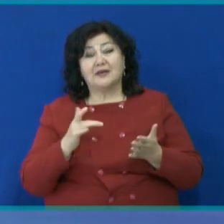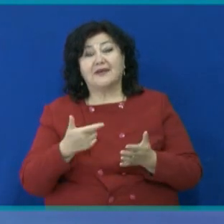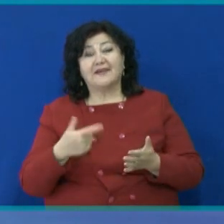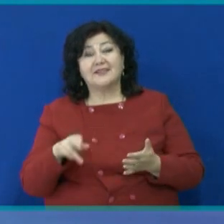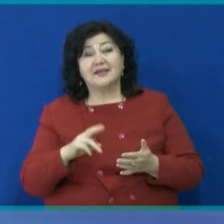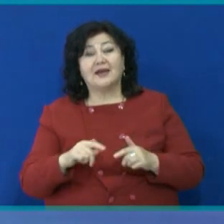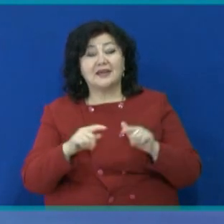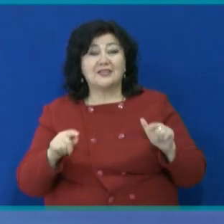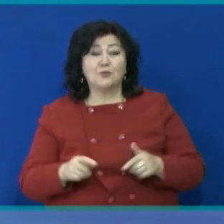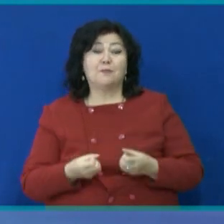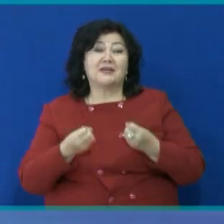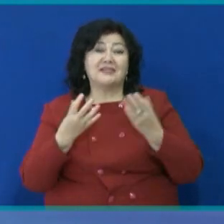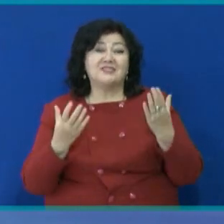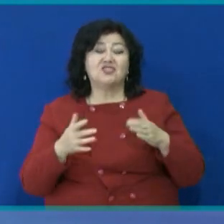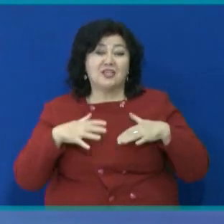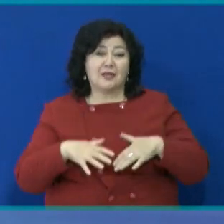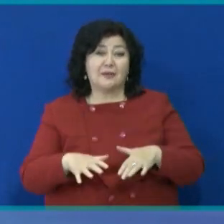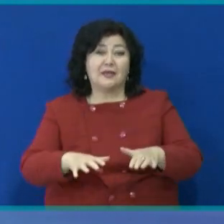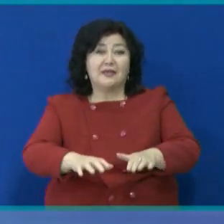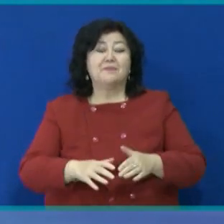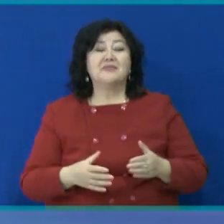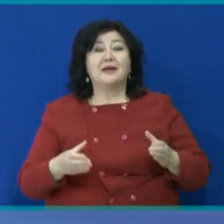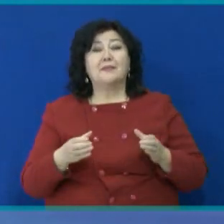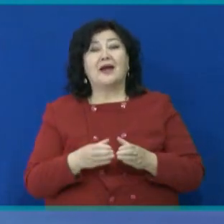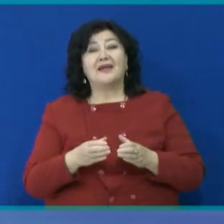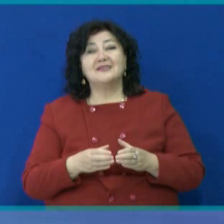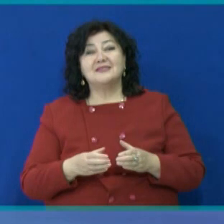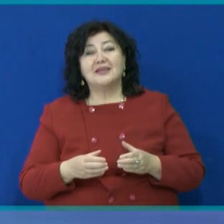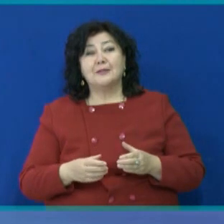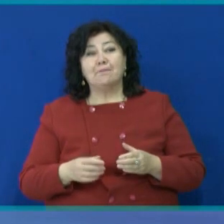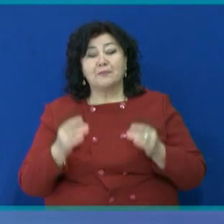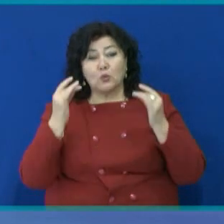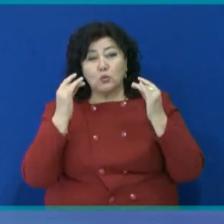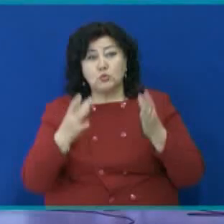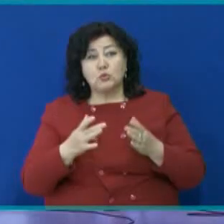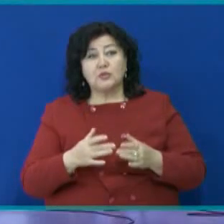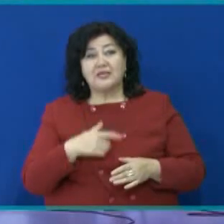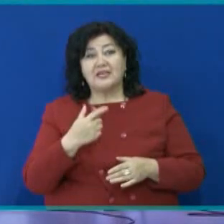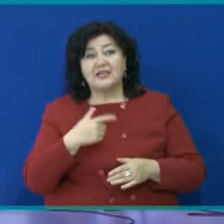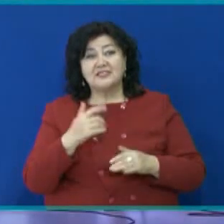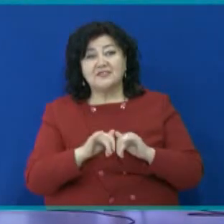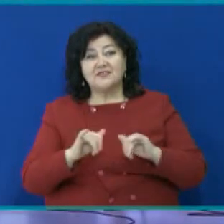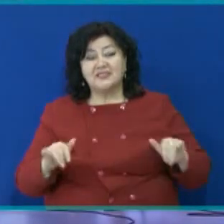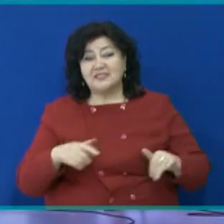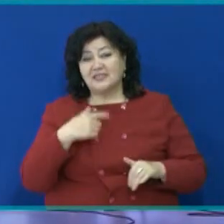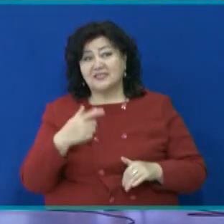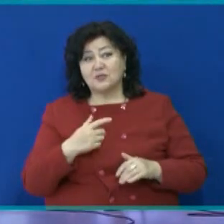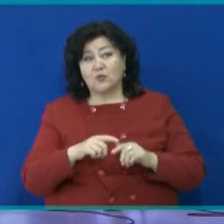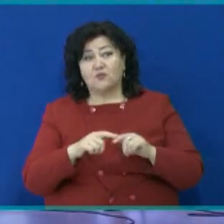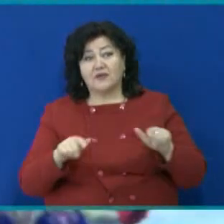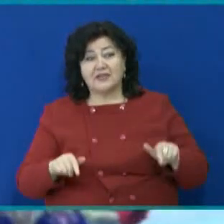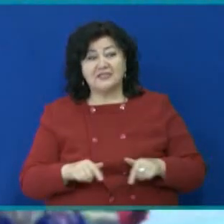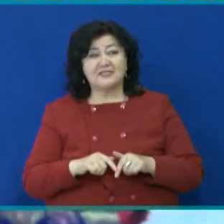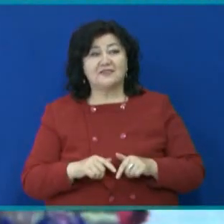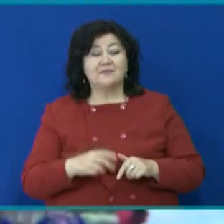шара өтті. Оны Семей қаласының мәдениет және тілдерді дамыту бөлімі ұйымдастырды. Бұған дейін Қазақстан халқы тілдері